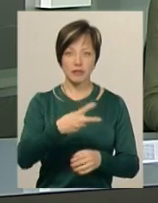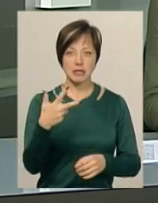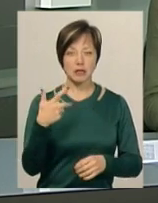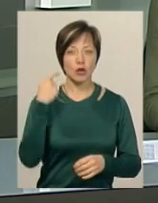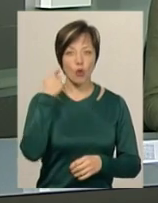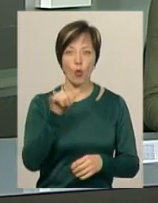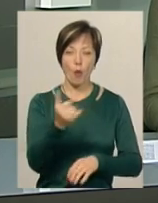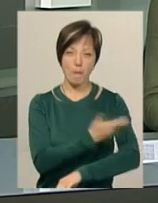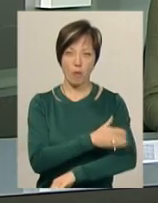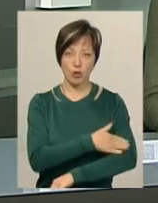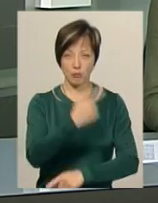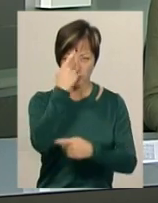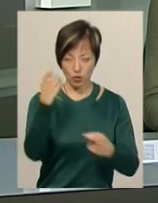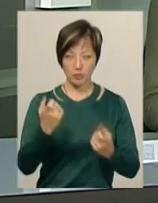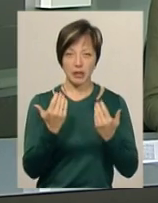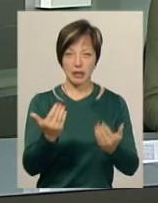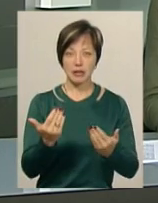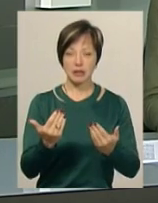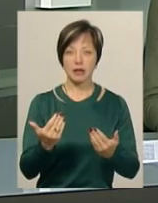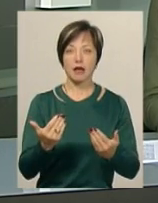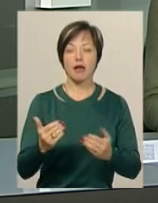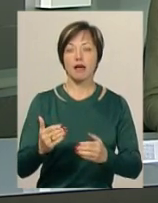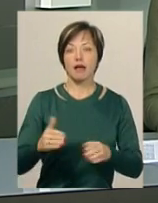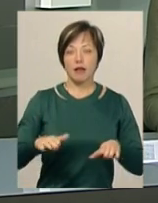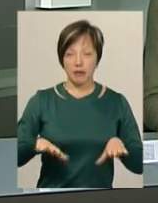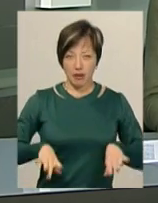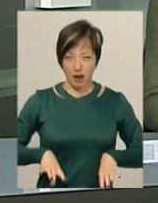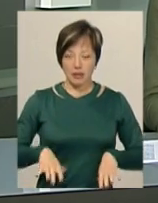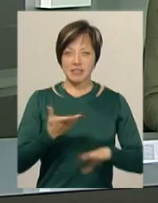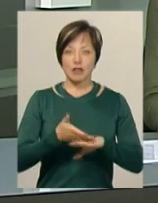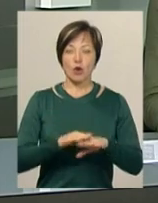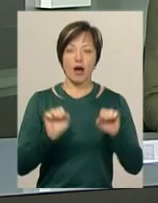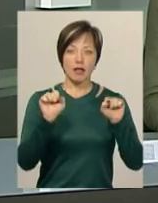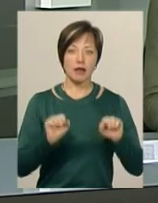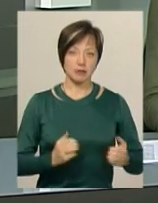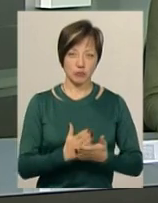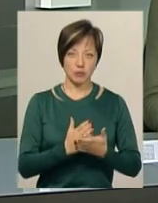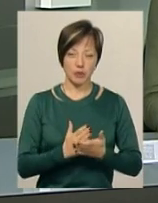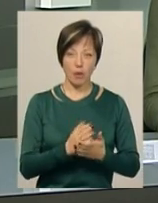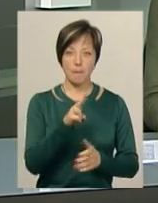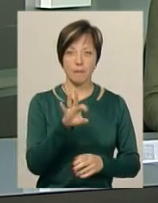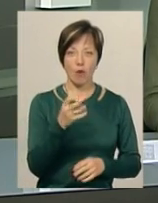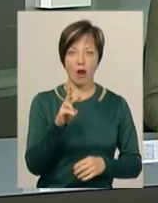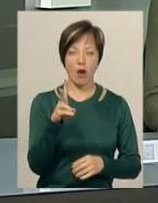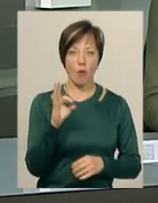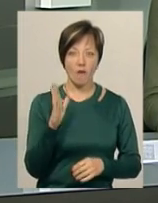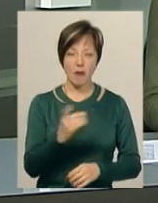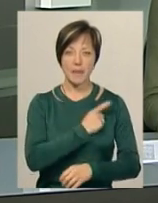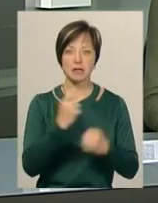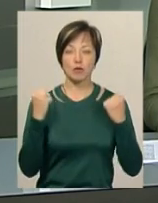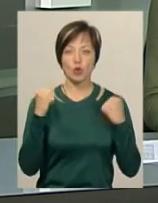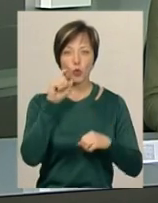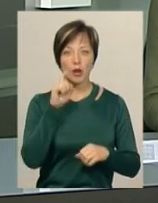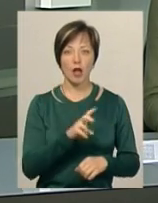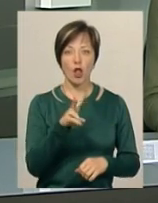років у Польщі, повідомив їхній наставник, заслужений тренер з важкої атлетики Олександр Поляков. Майстер спорту України